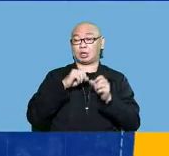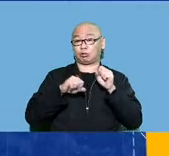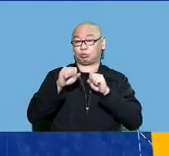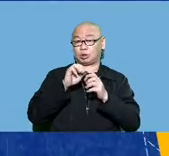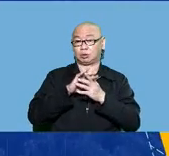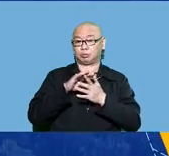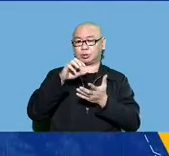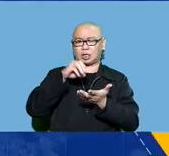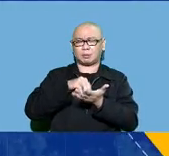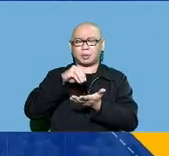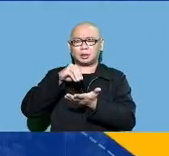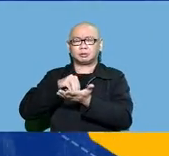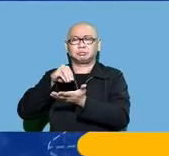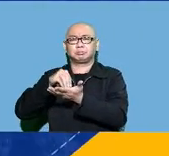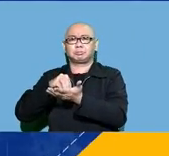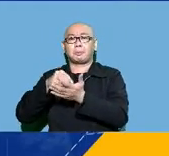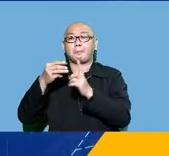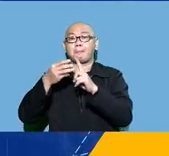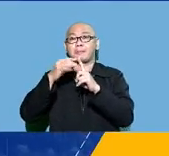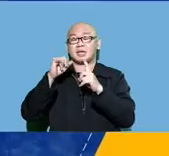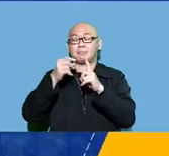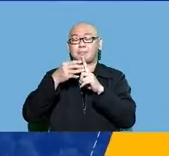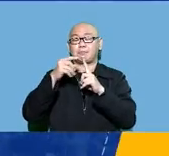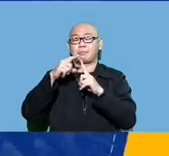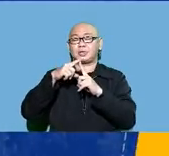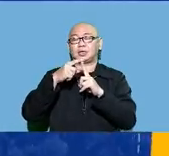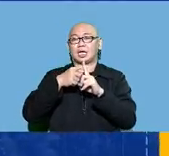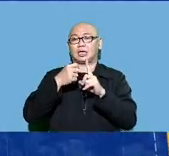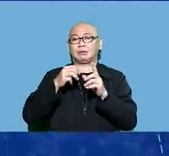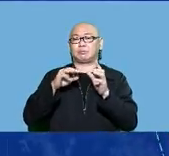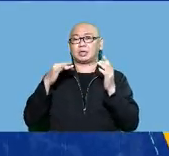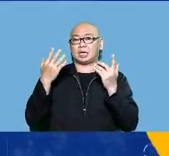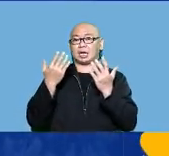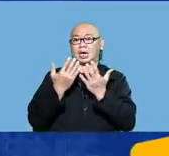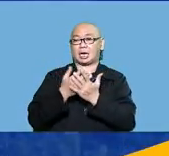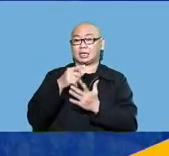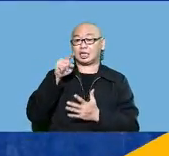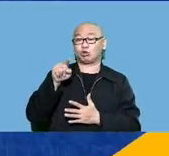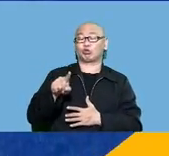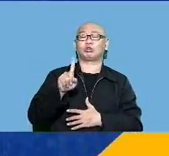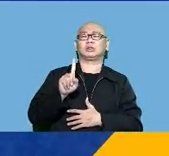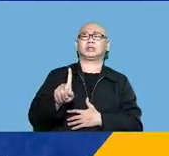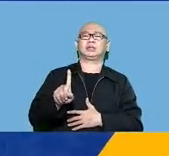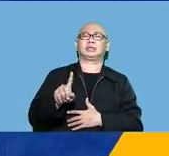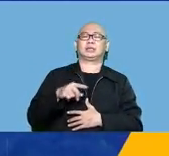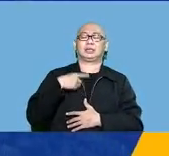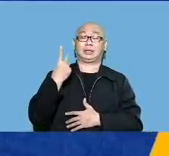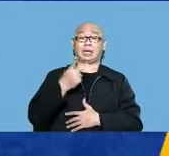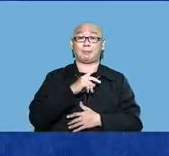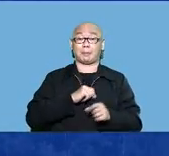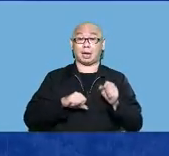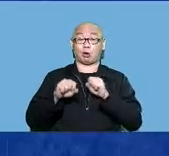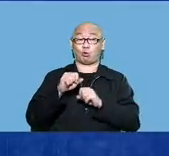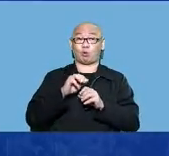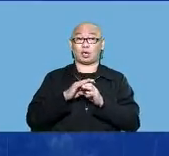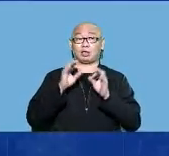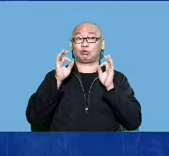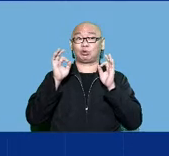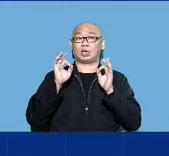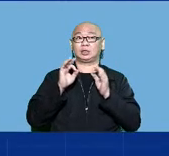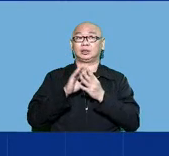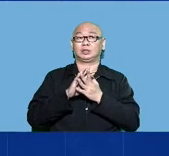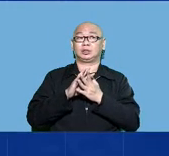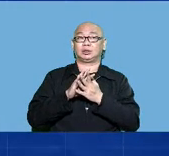melakukan penanaman maka bibitnya berasal dari masyarakat itu sendiri. Kemudian juga kita melakukan edukasi